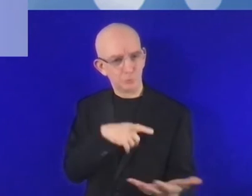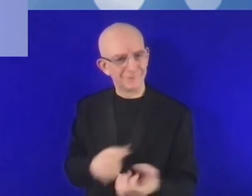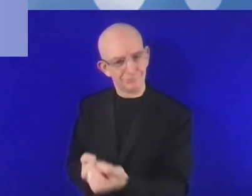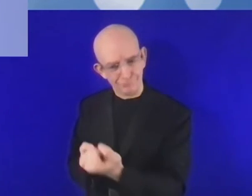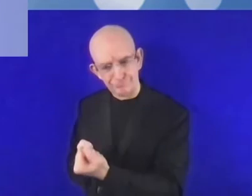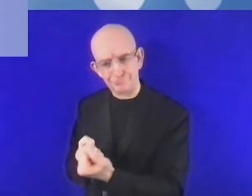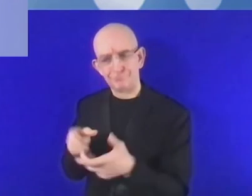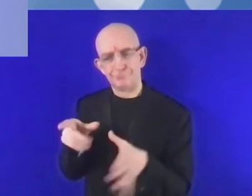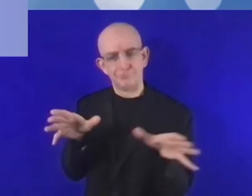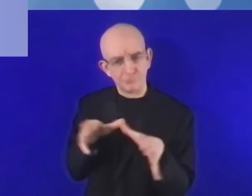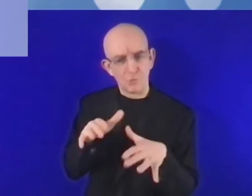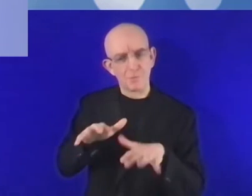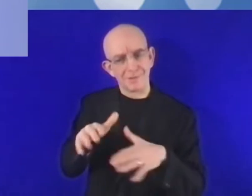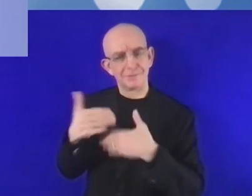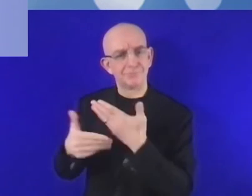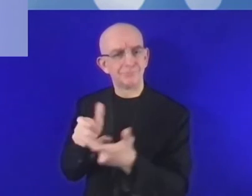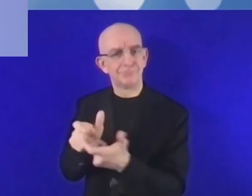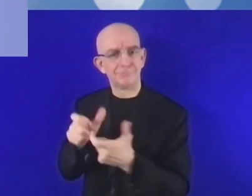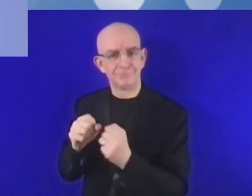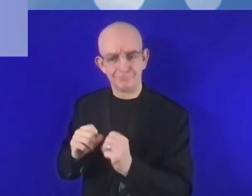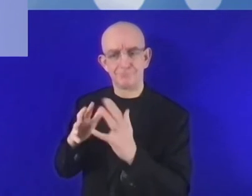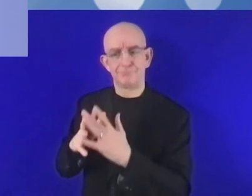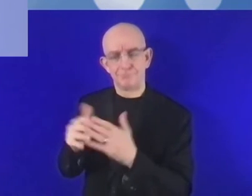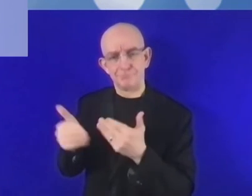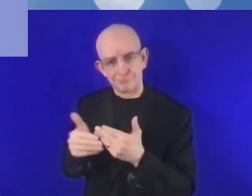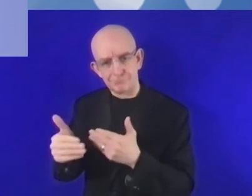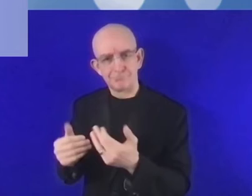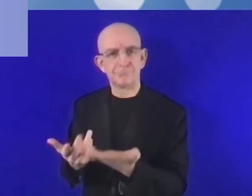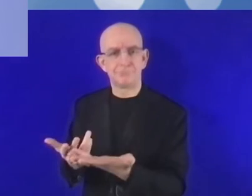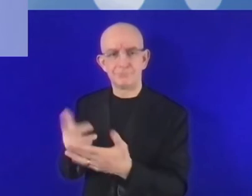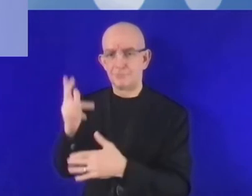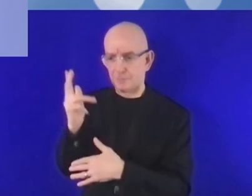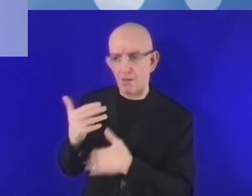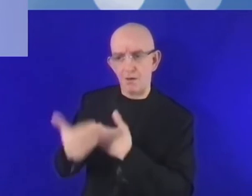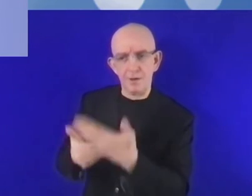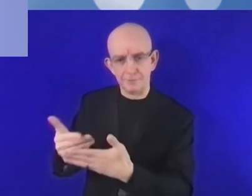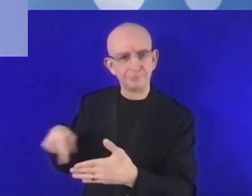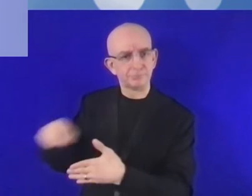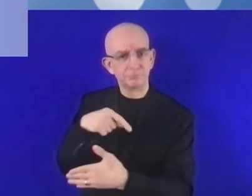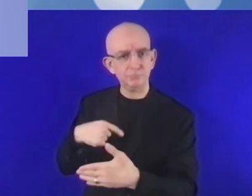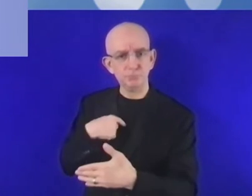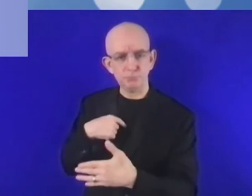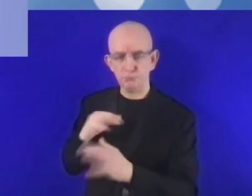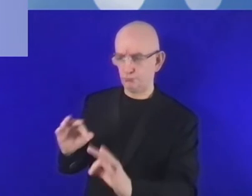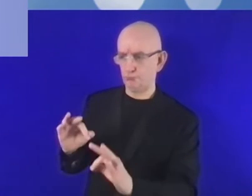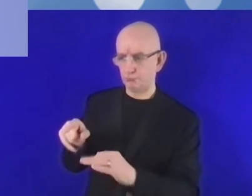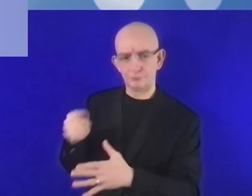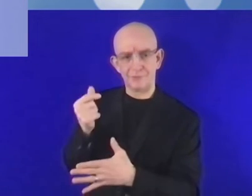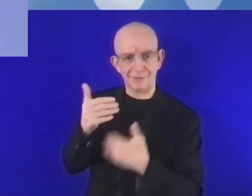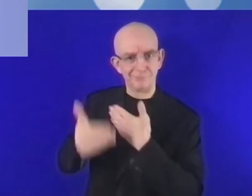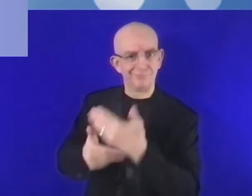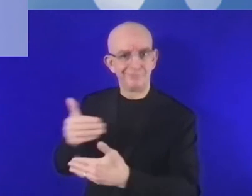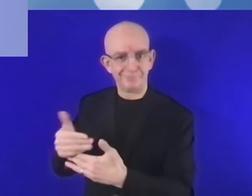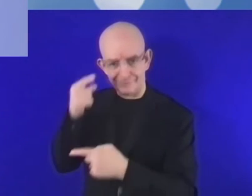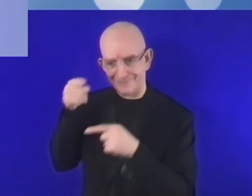Я очень горжусь тем, что мы можем показать именно такие цифры поддержки